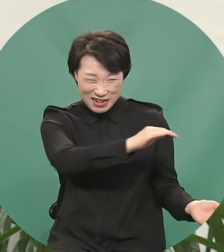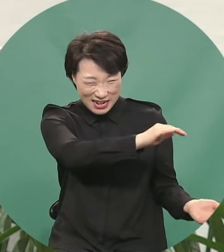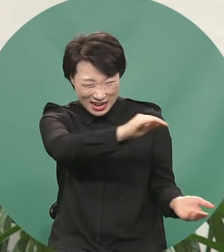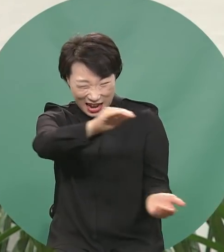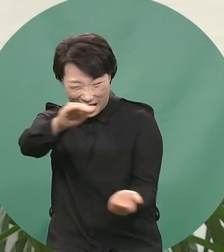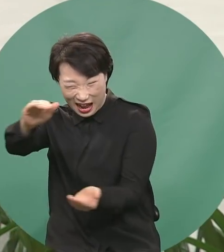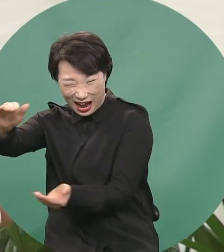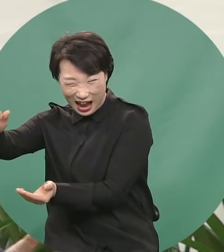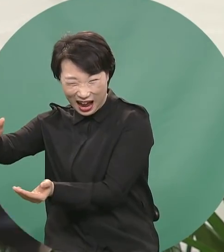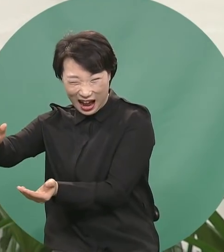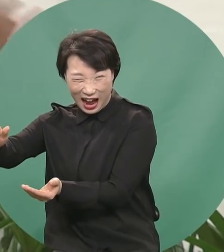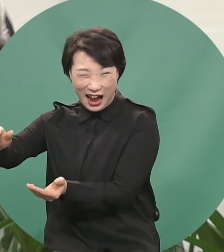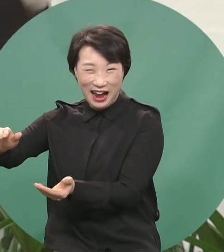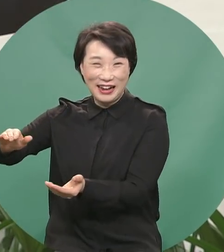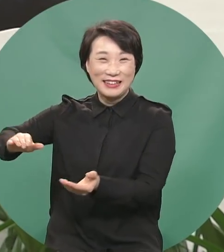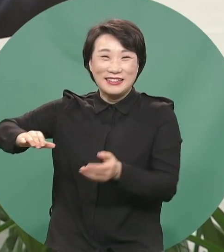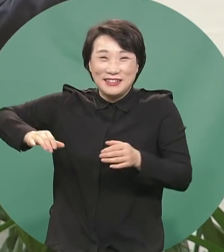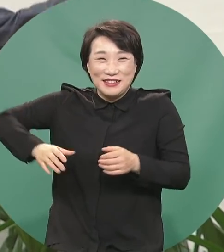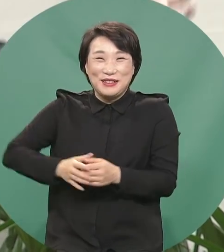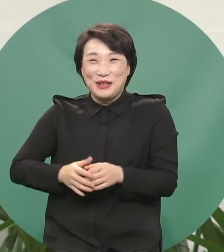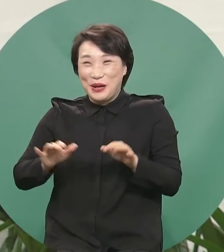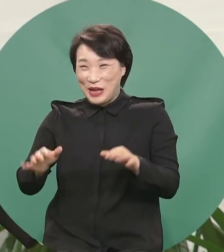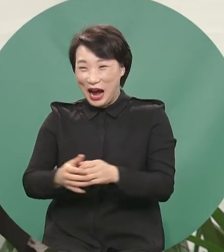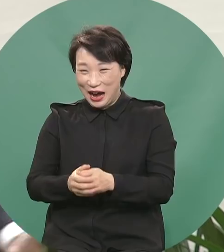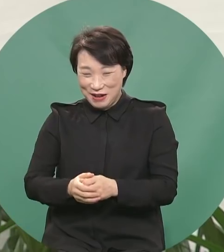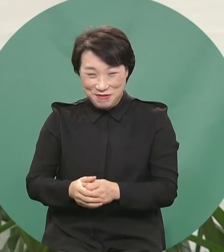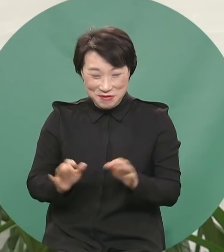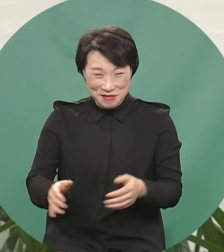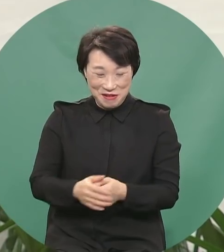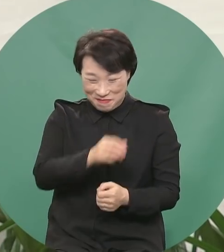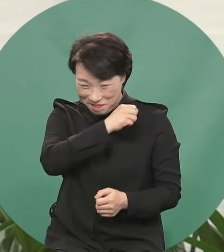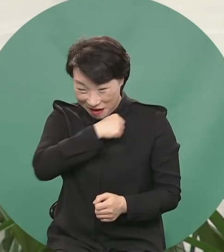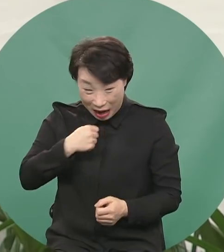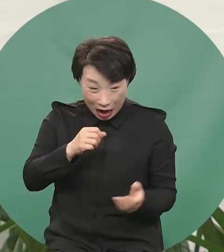상을 빡 차려서 상을 요만큼 탁 차려